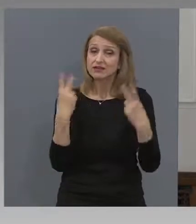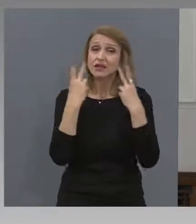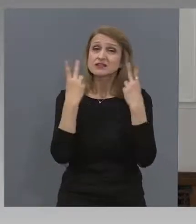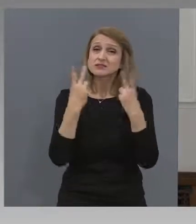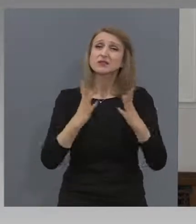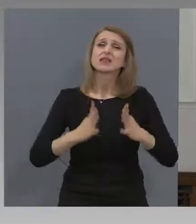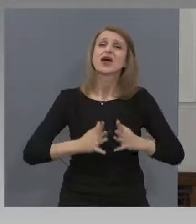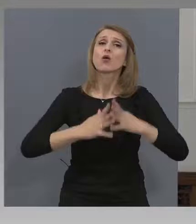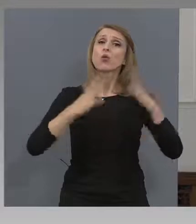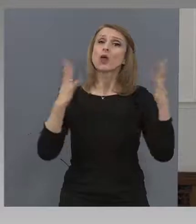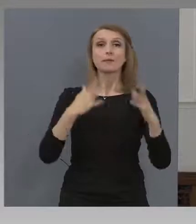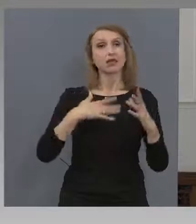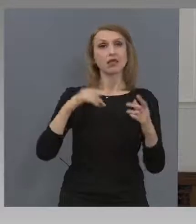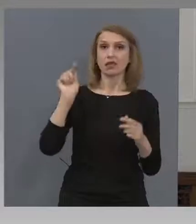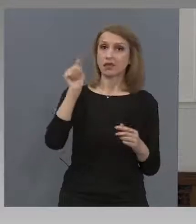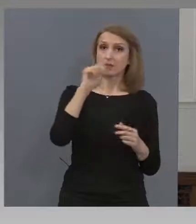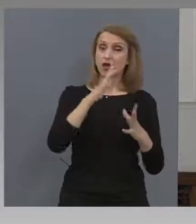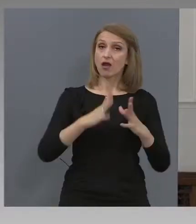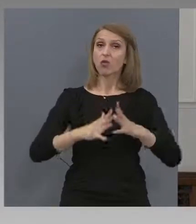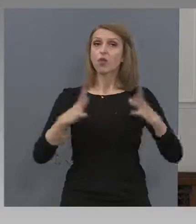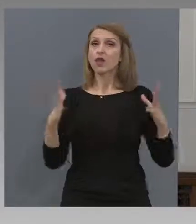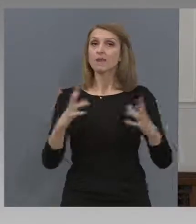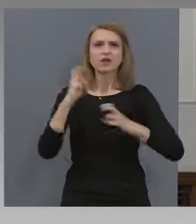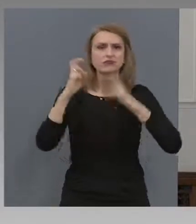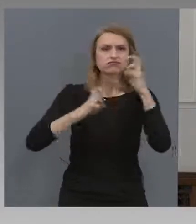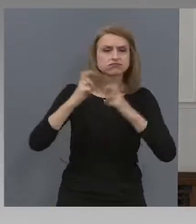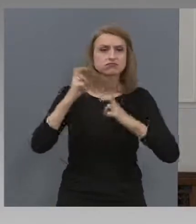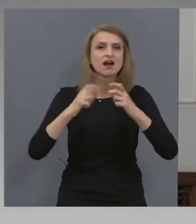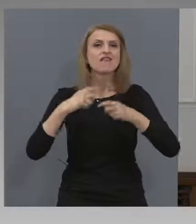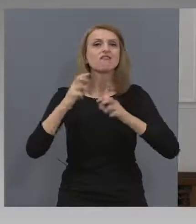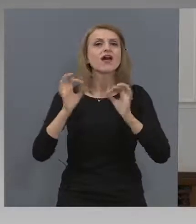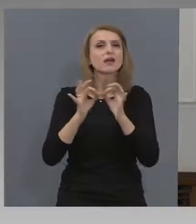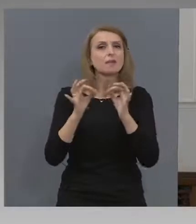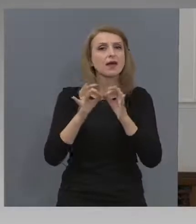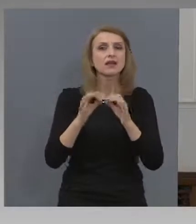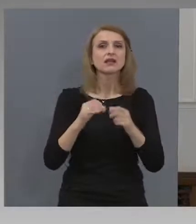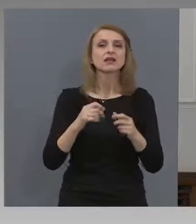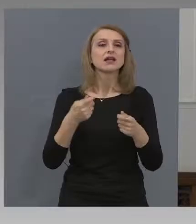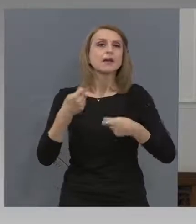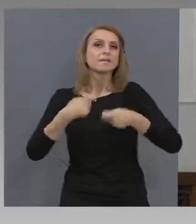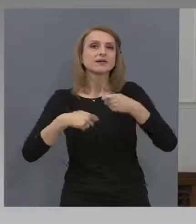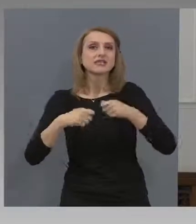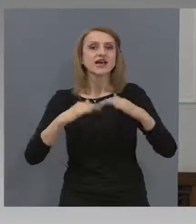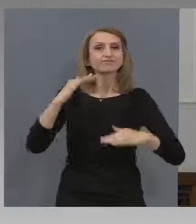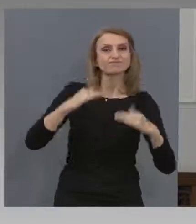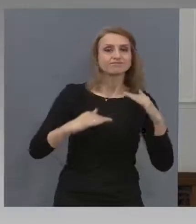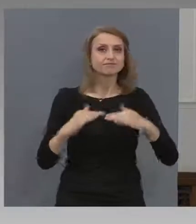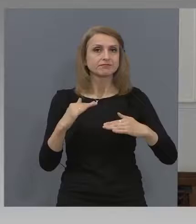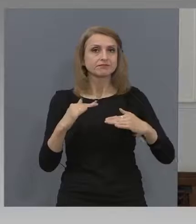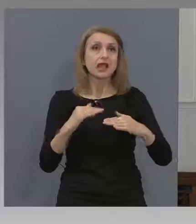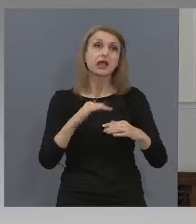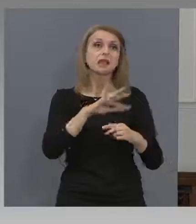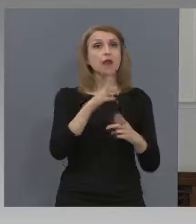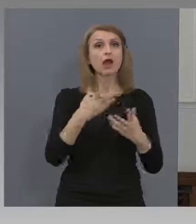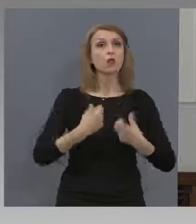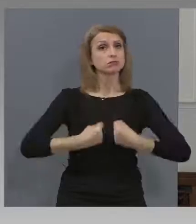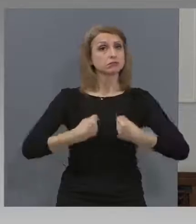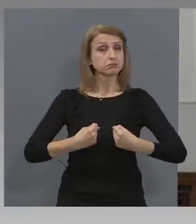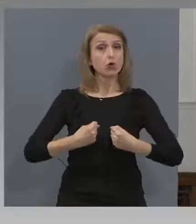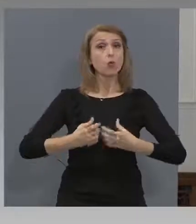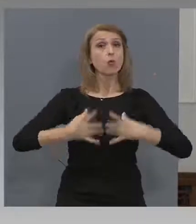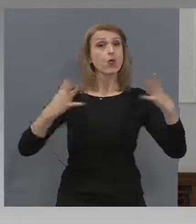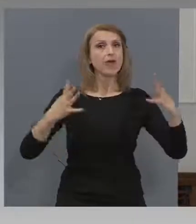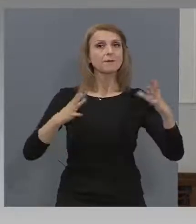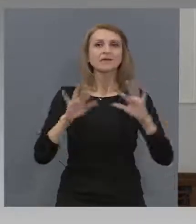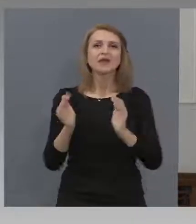най-големите фермери, защото има такива и в плодовете, и в зеленчуците, са пазарно устойчиви. Някои от тях са влезли в веригите. Ето, колегата от Метро